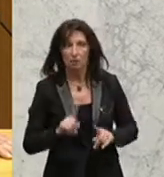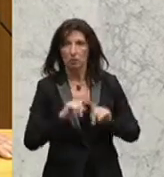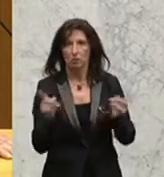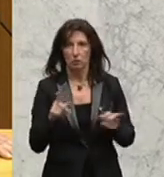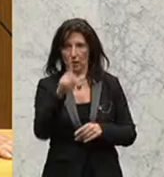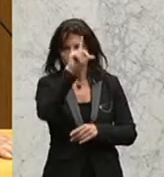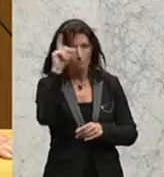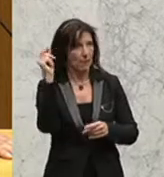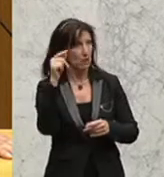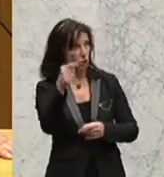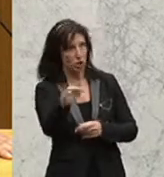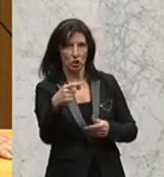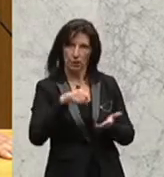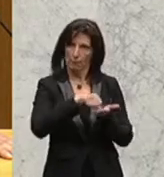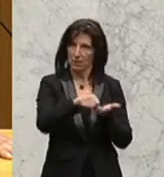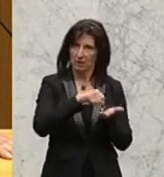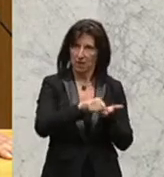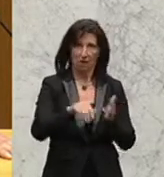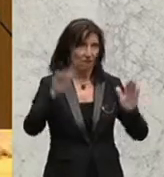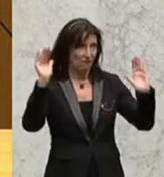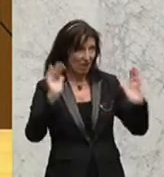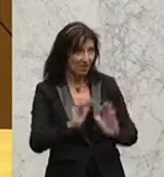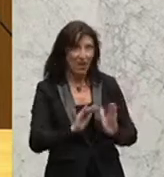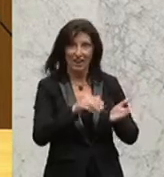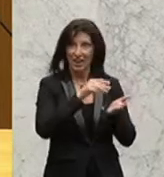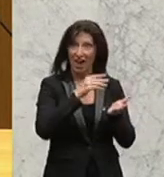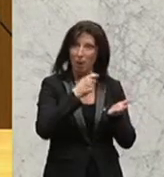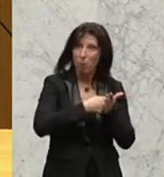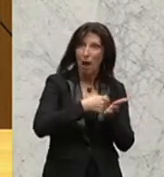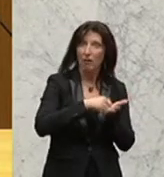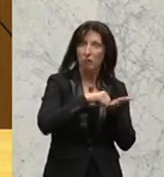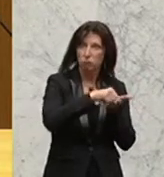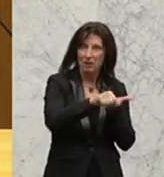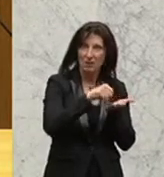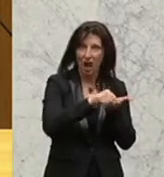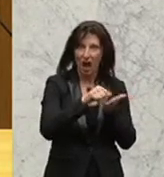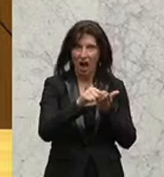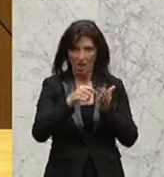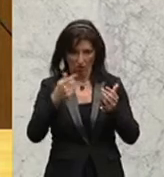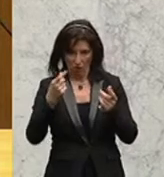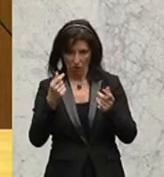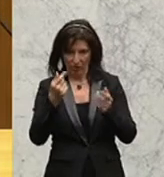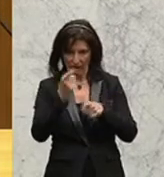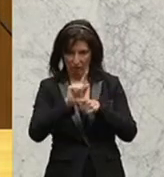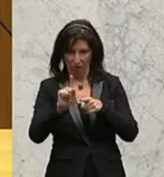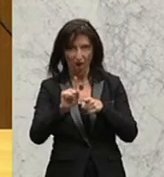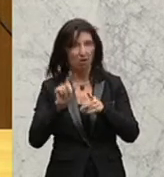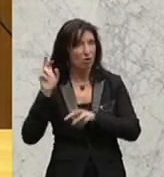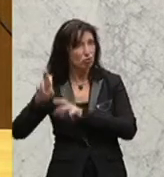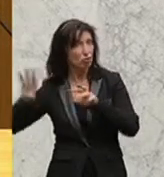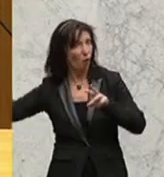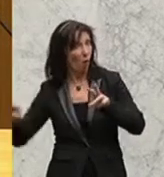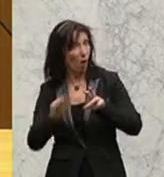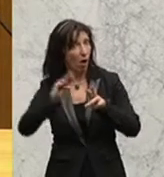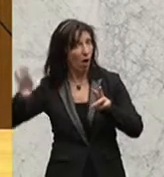im Umlageverfahren zahlen. Und wenn ich weniger Beitragszahler habe, dann muss ich die Differenz zuschießen aus den Steuermitteln. Und dort